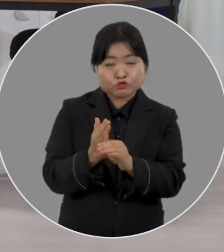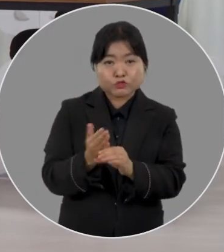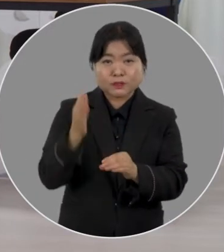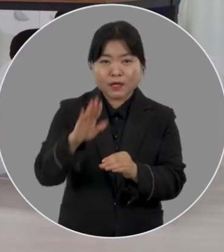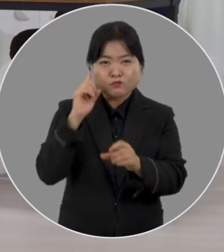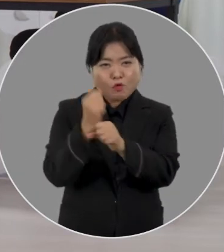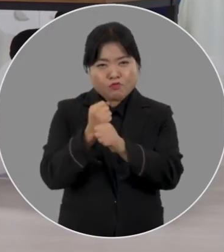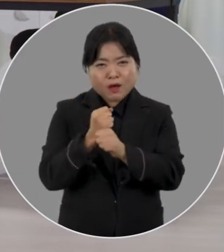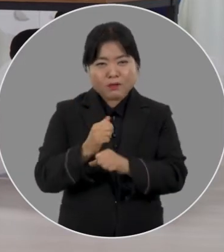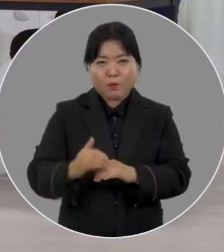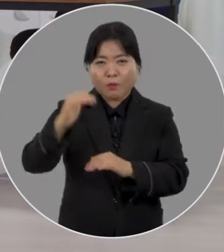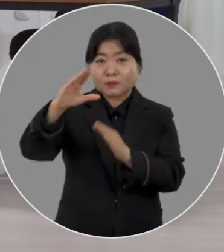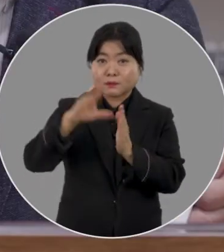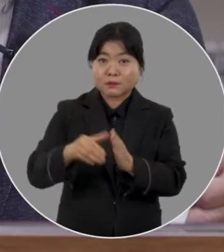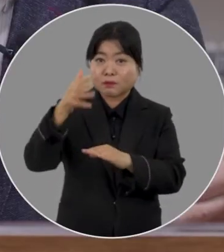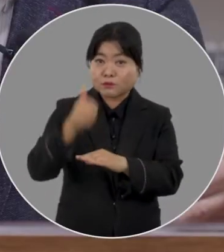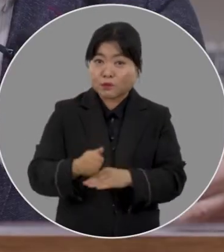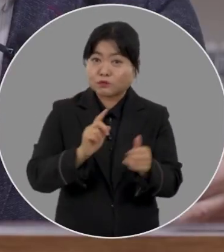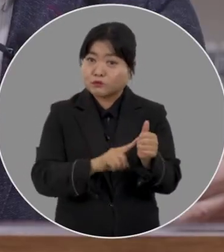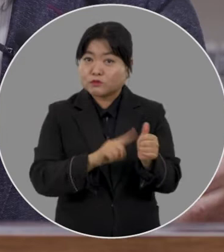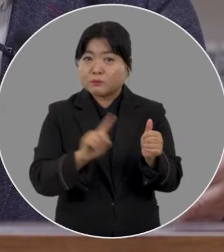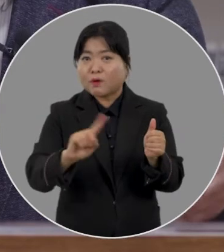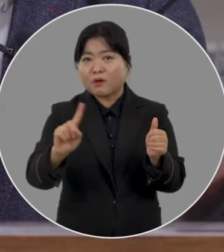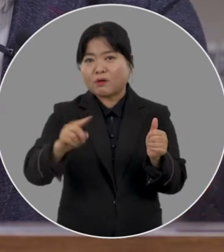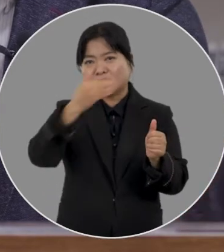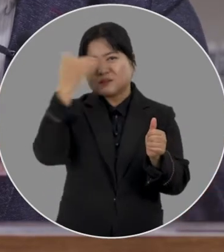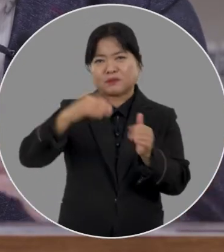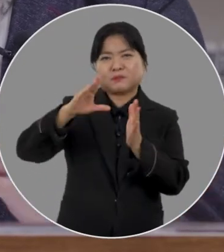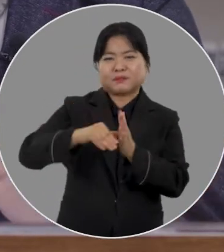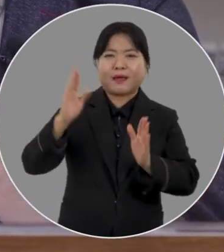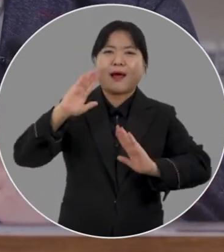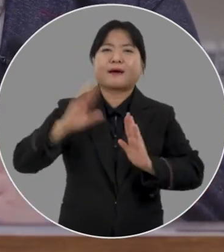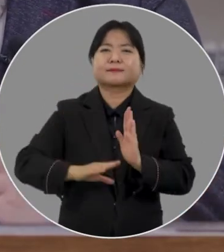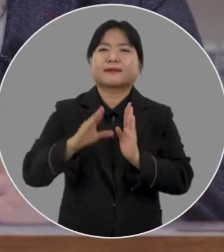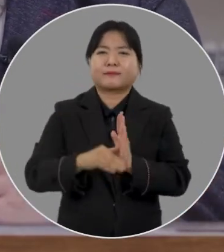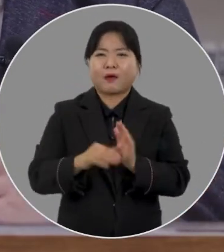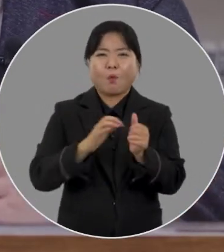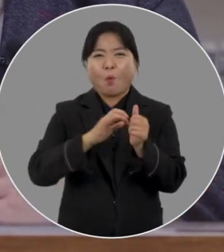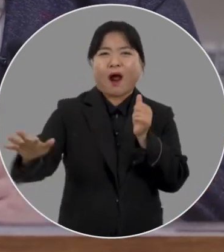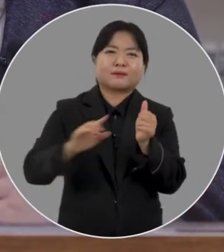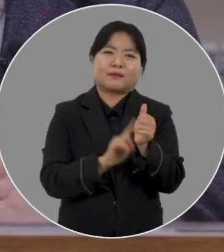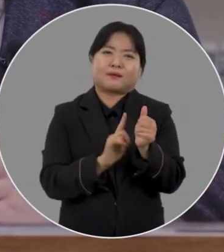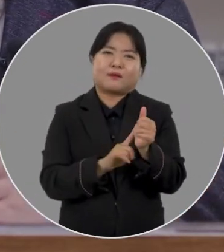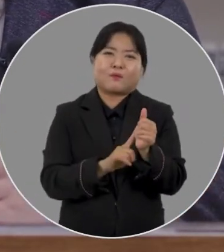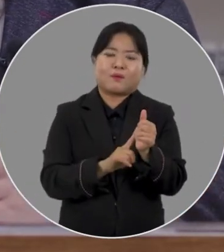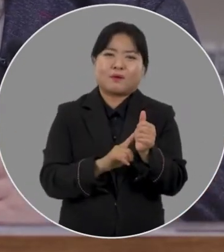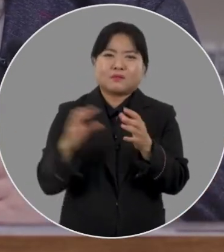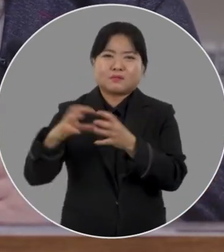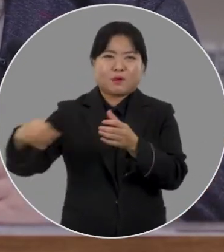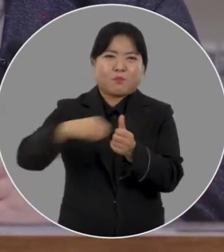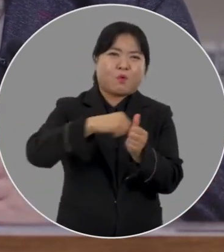있는데 연구를 하는 과정에서 결국 젊을 때 학생 때 왕따를 당하고